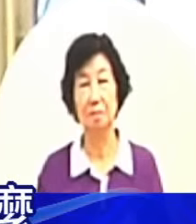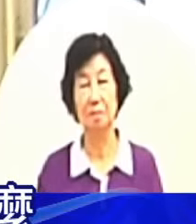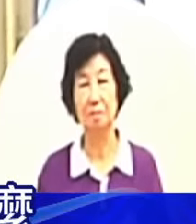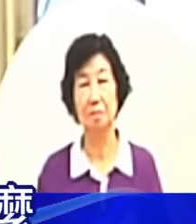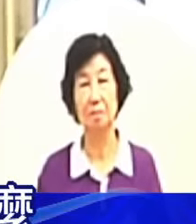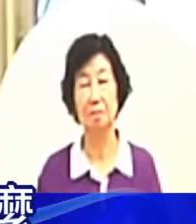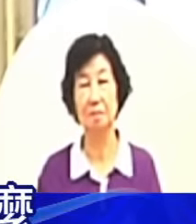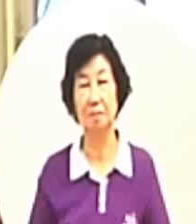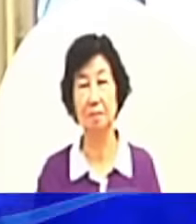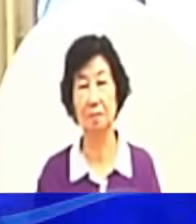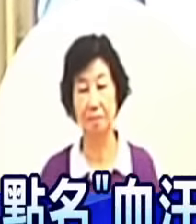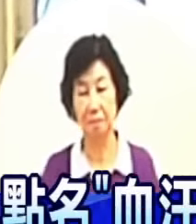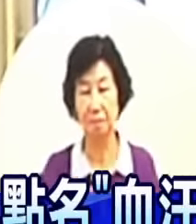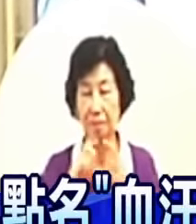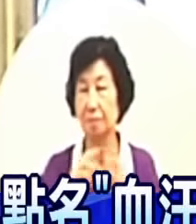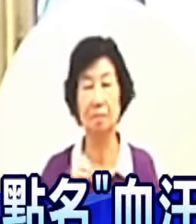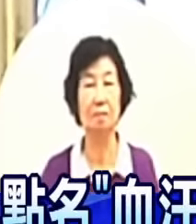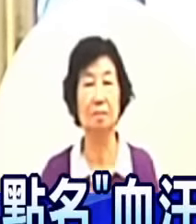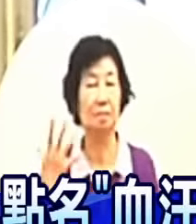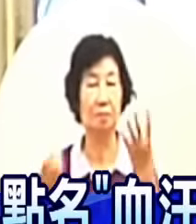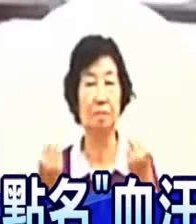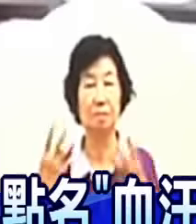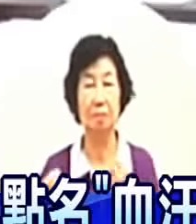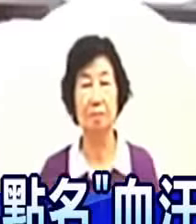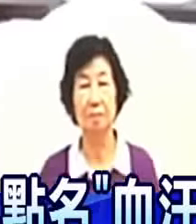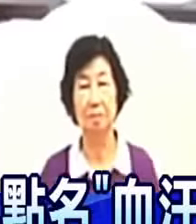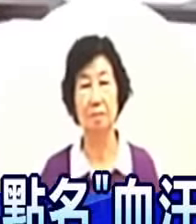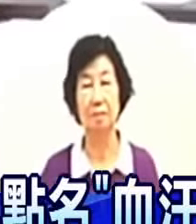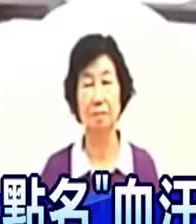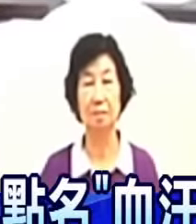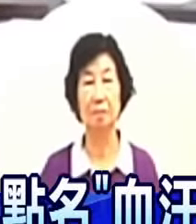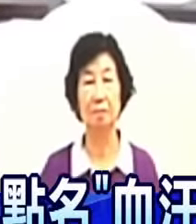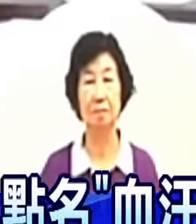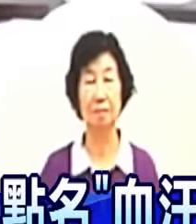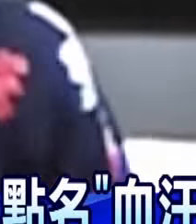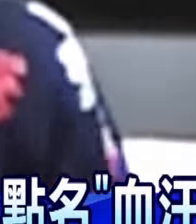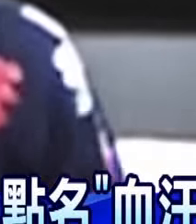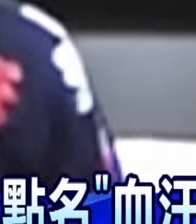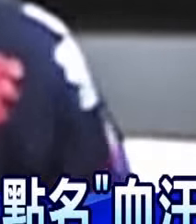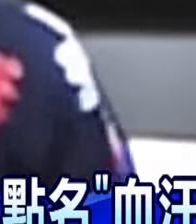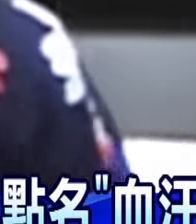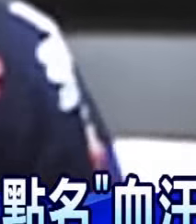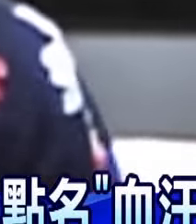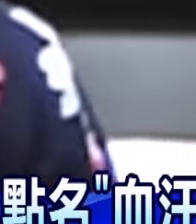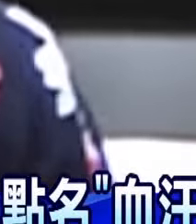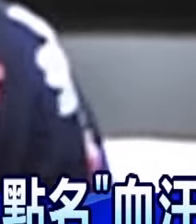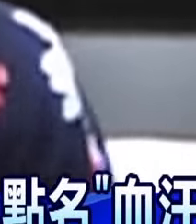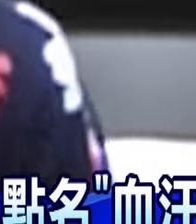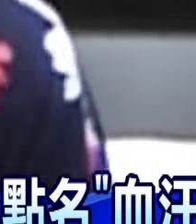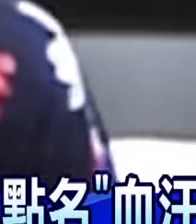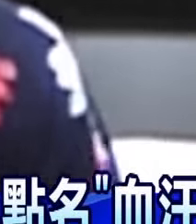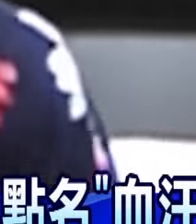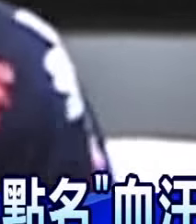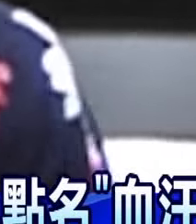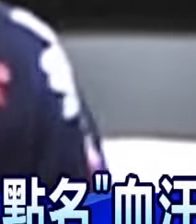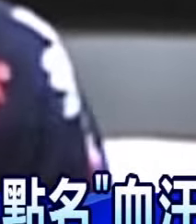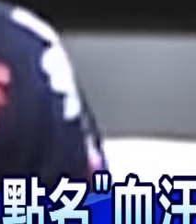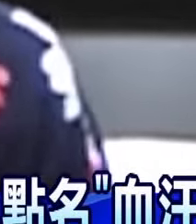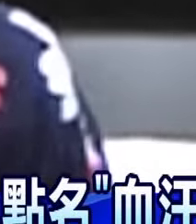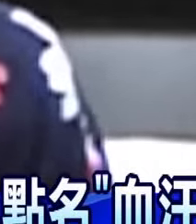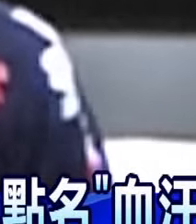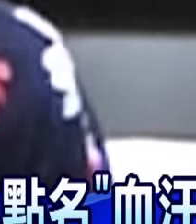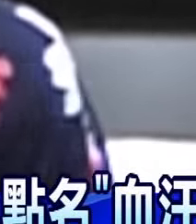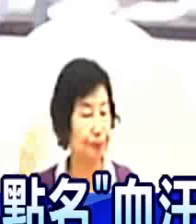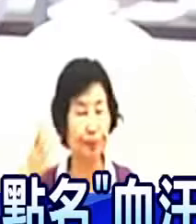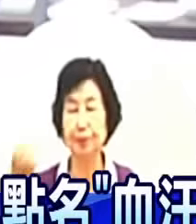面答的东西是什么？ 议会质询上，国民党议员陈丽娜炮声隆隆，点名劳工局稽查超时血汗，却跳